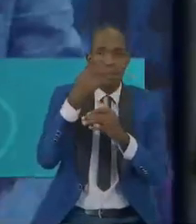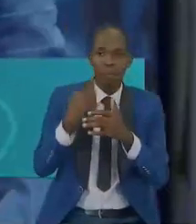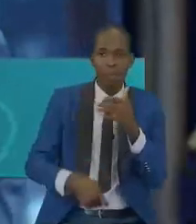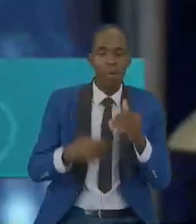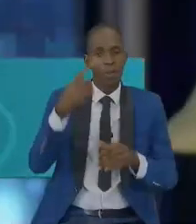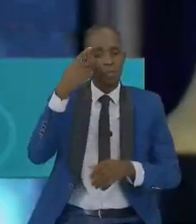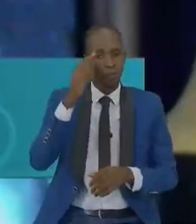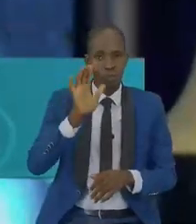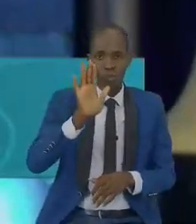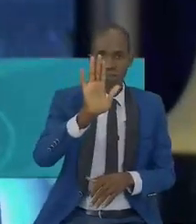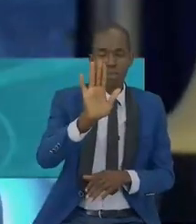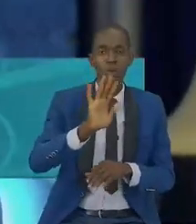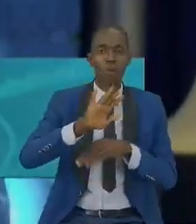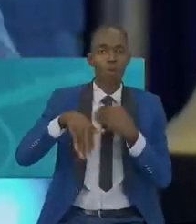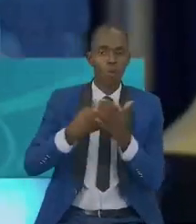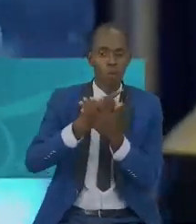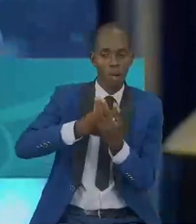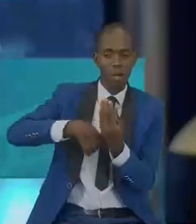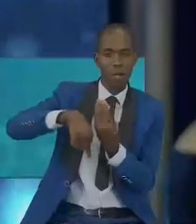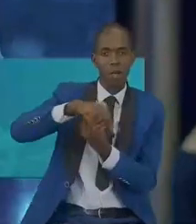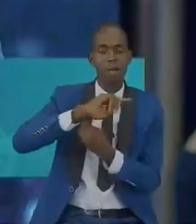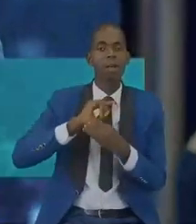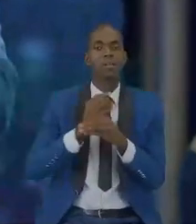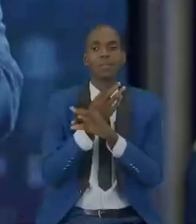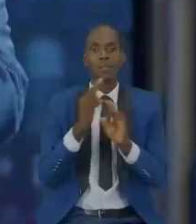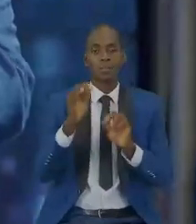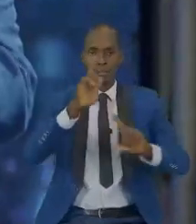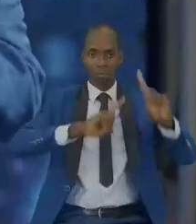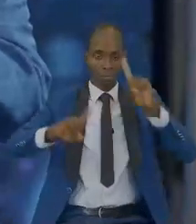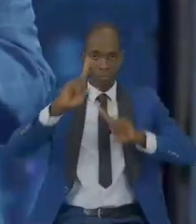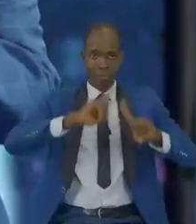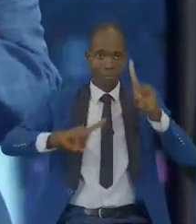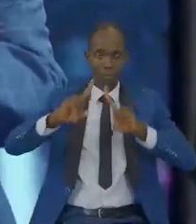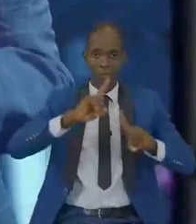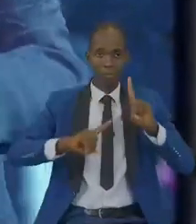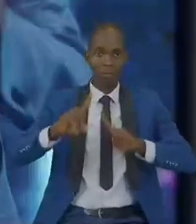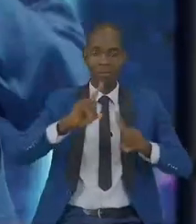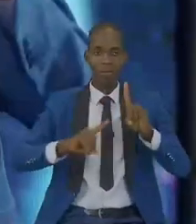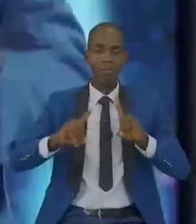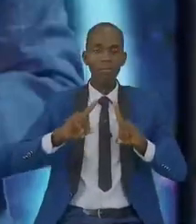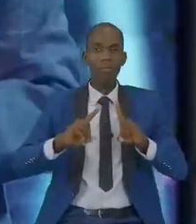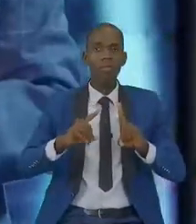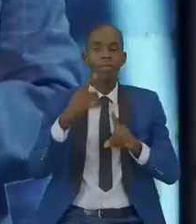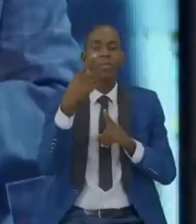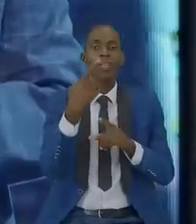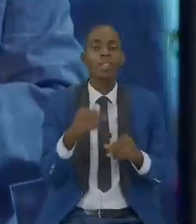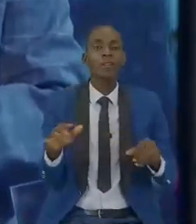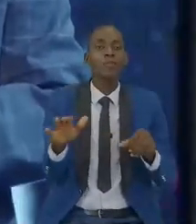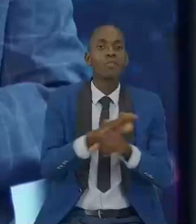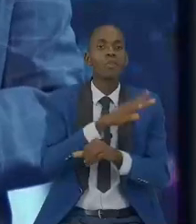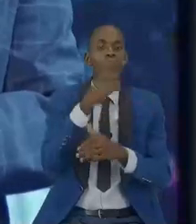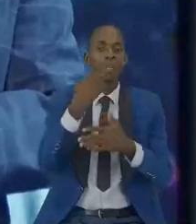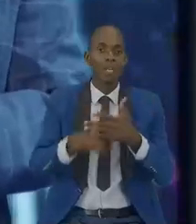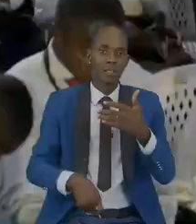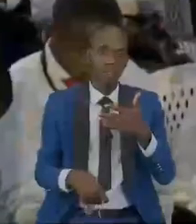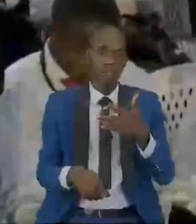Le prix total pour votre libération complète. Il faut le personnaliser. Après